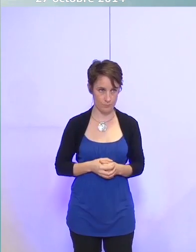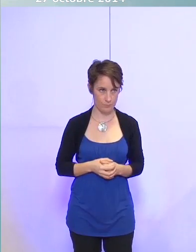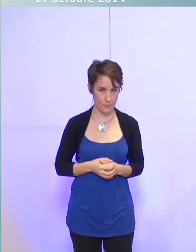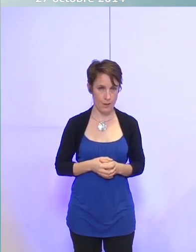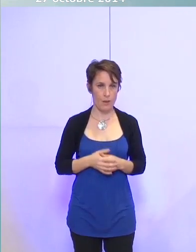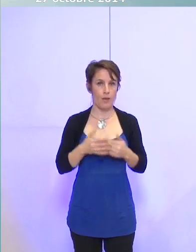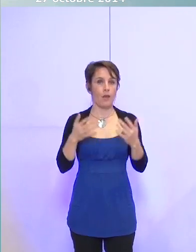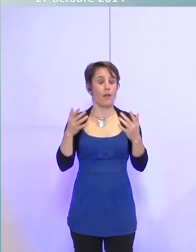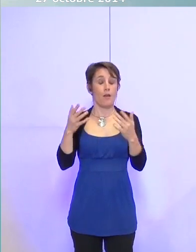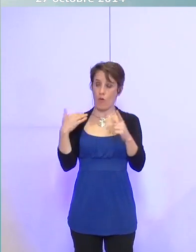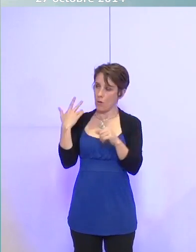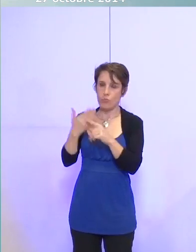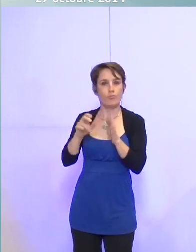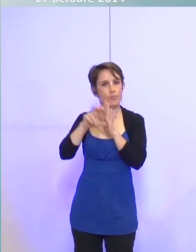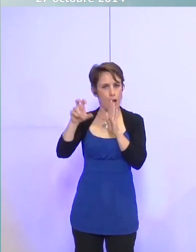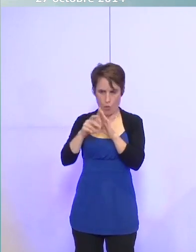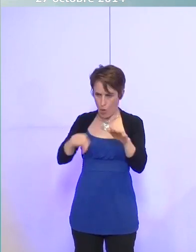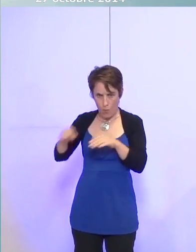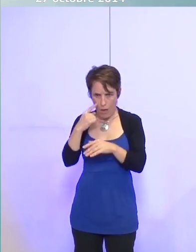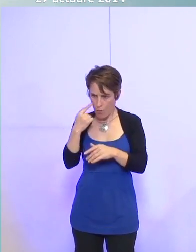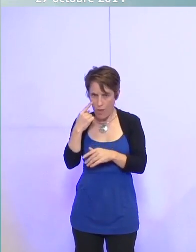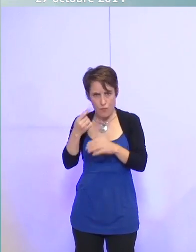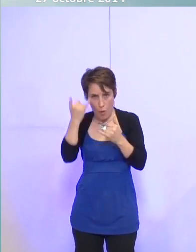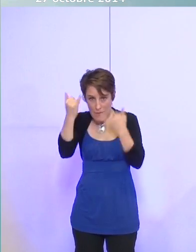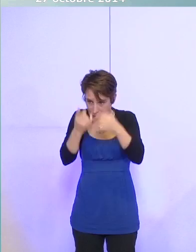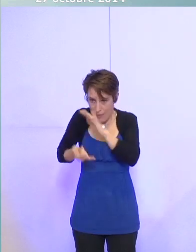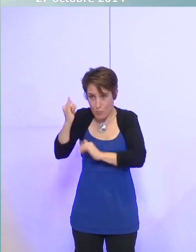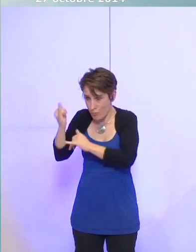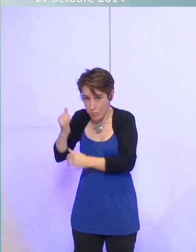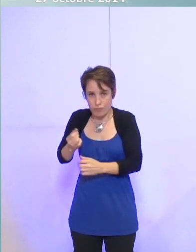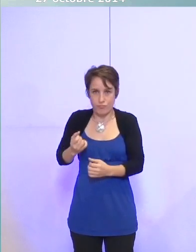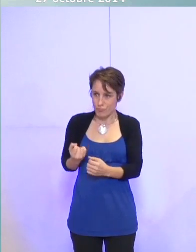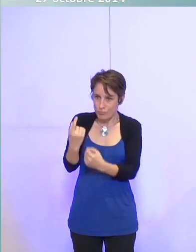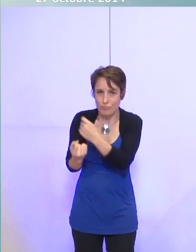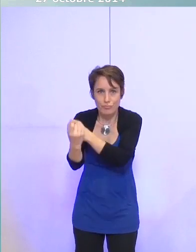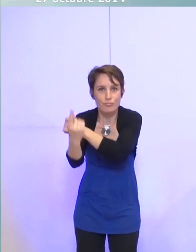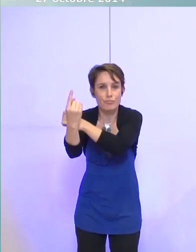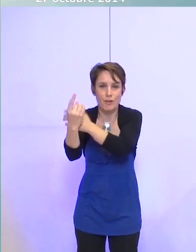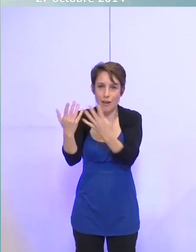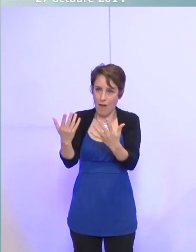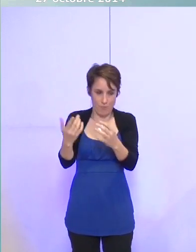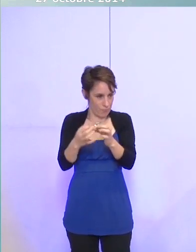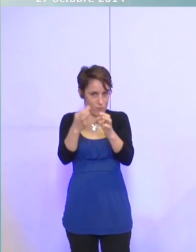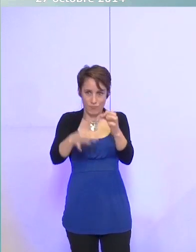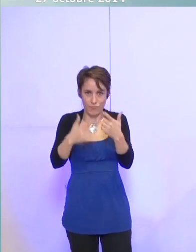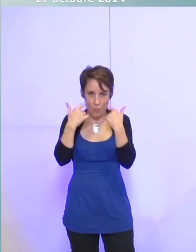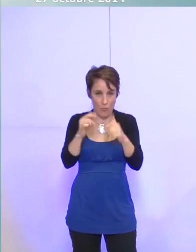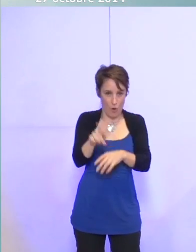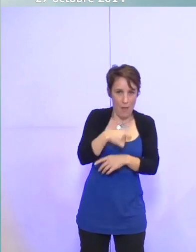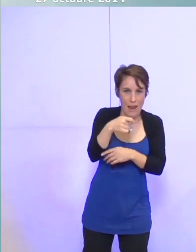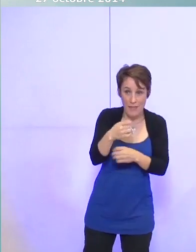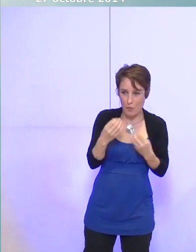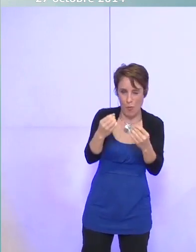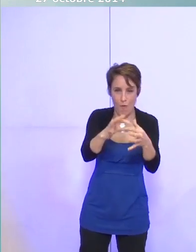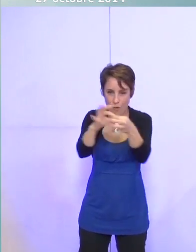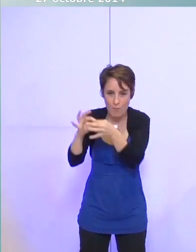Les initiatives déjà en place à Grenoble le montrent bien. Le retour de la nature en ville est aussi un élément fort de création et de renforcement de liens